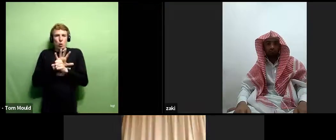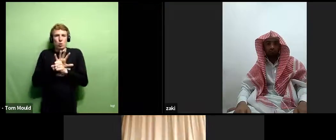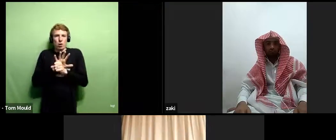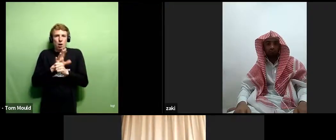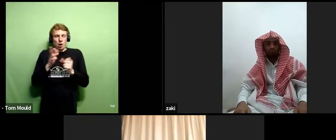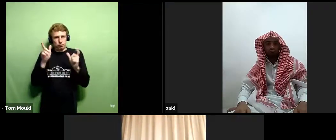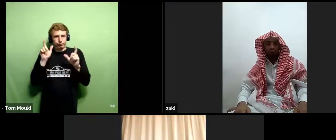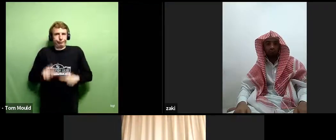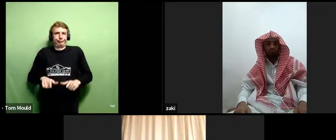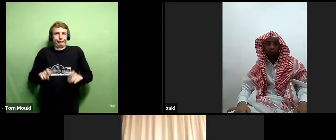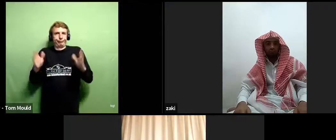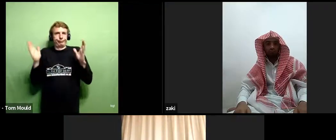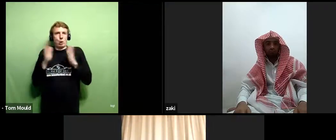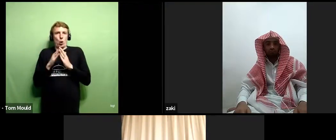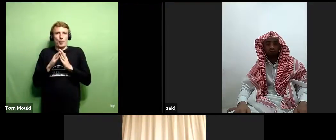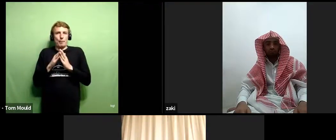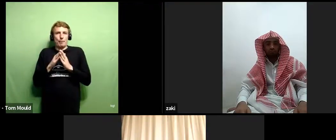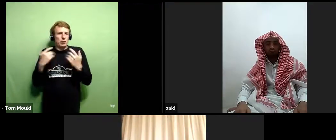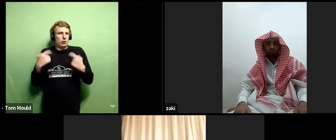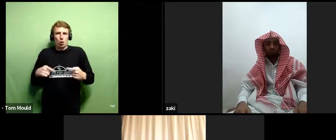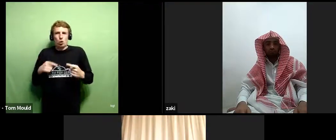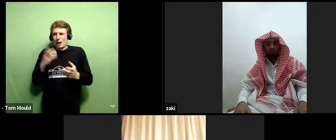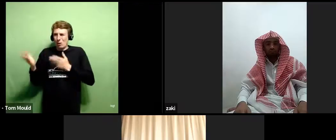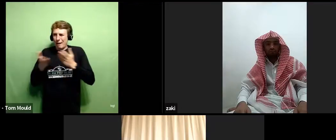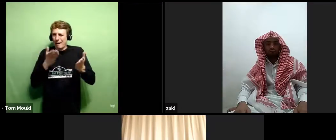though the law says not to go out?